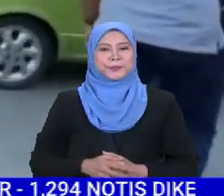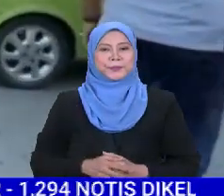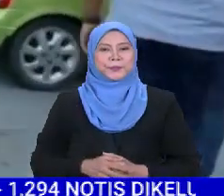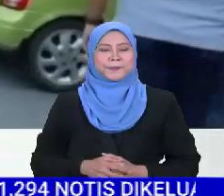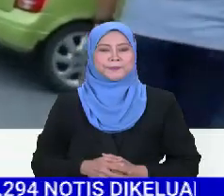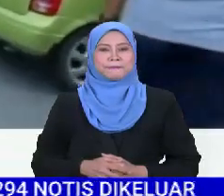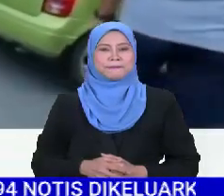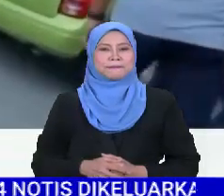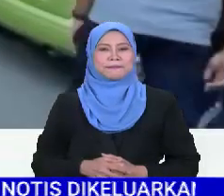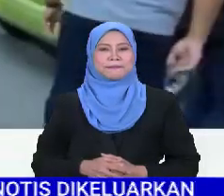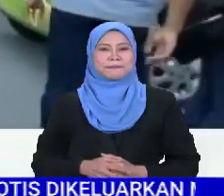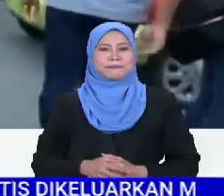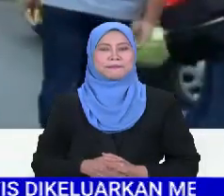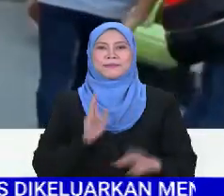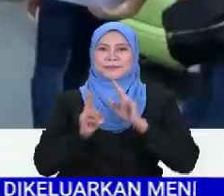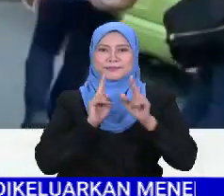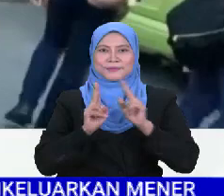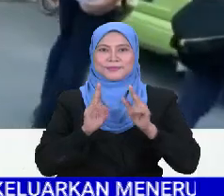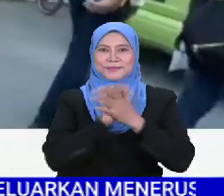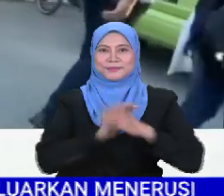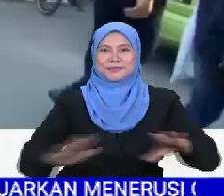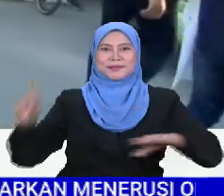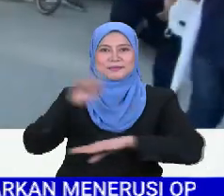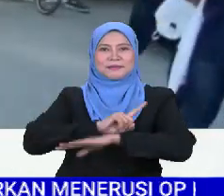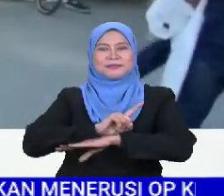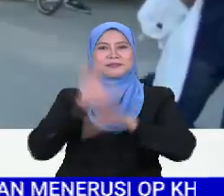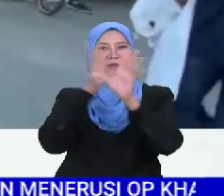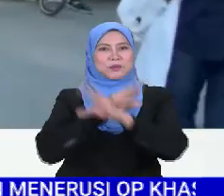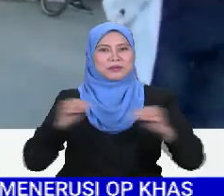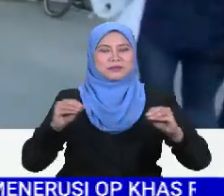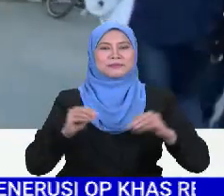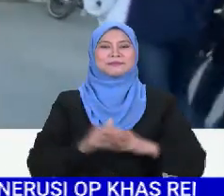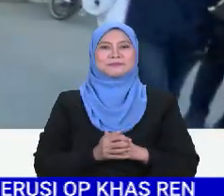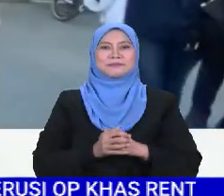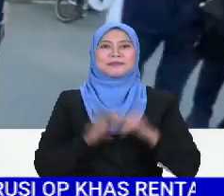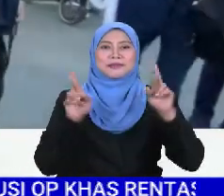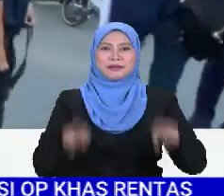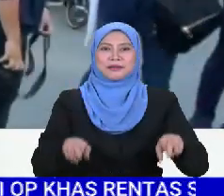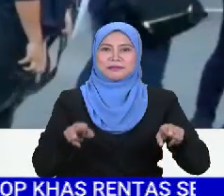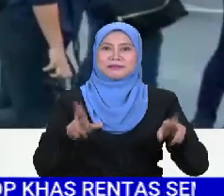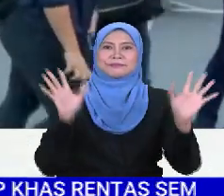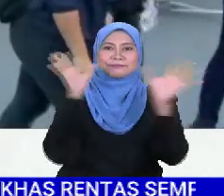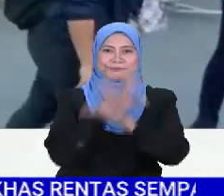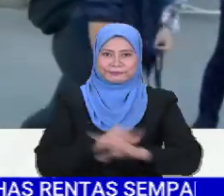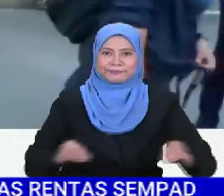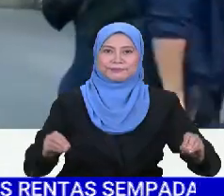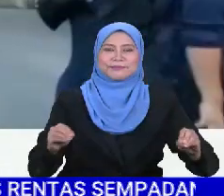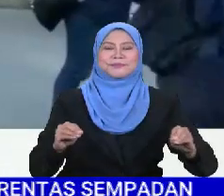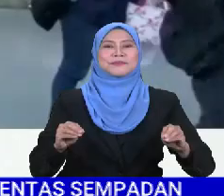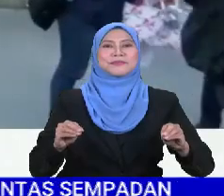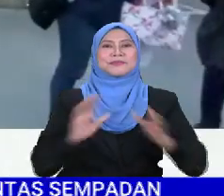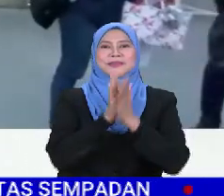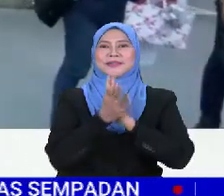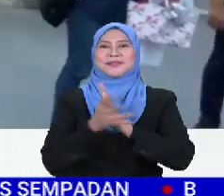Saya ambil kesempatan ini untuk mengucapkan selamat Hari Sarawak kepada seluruh penduduk ataupun rakyat negeri Sarawak dan semoga kita akan menjadi